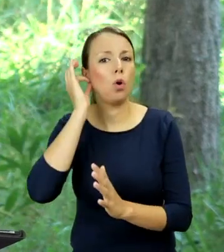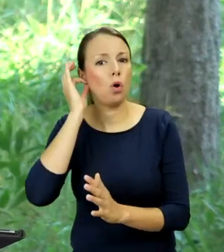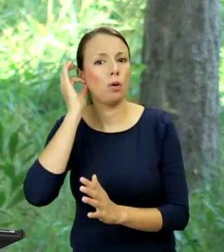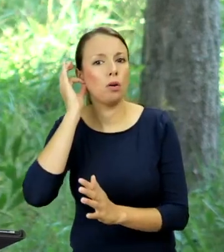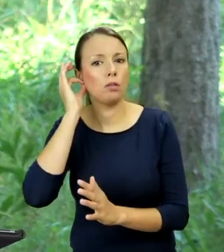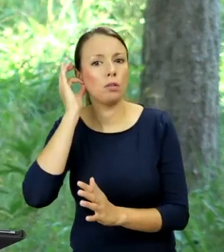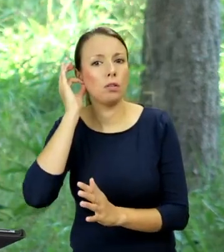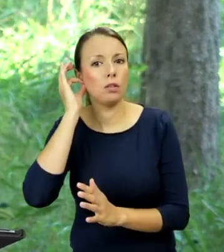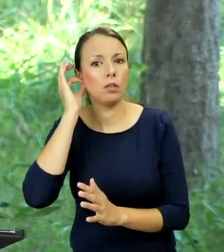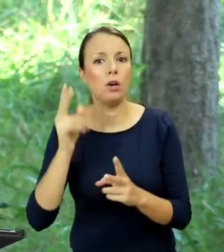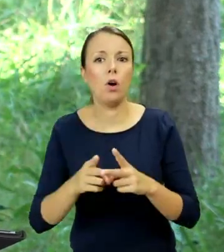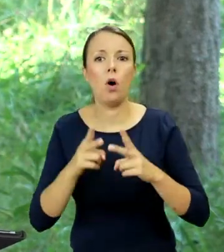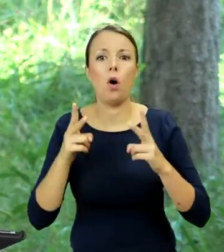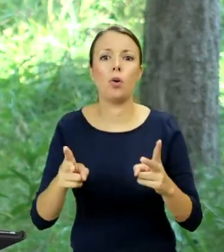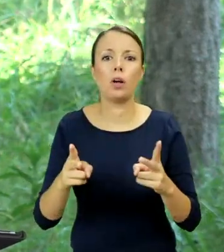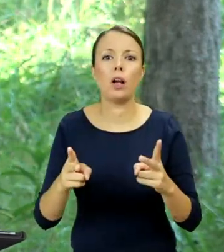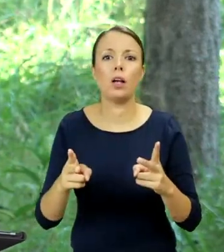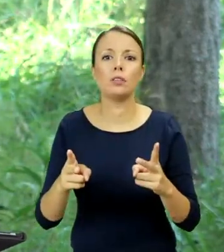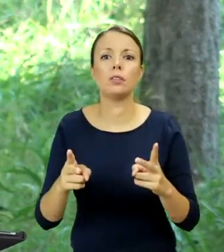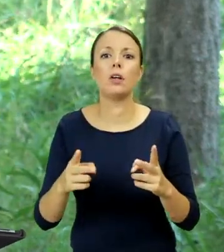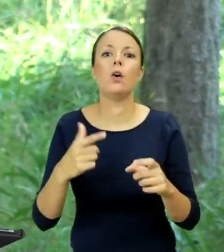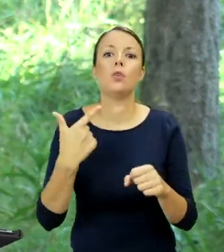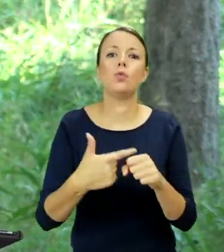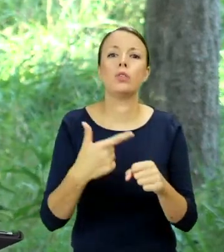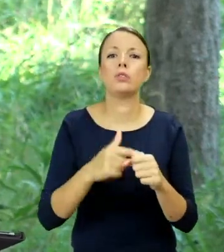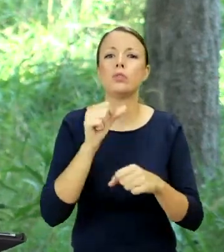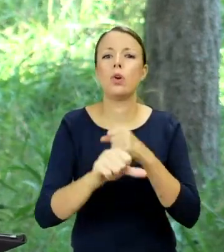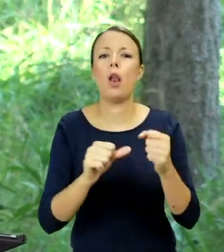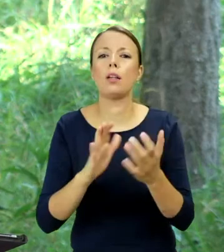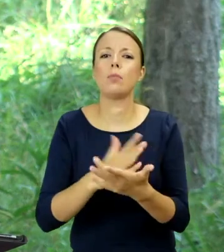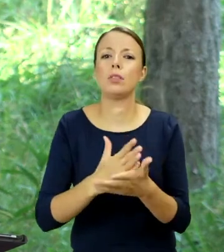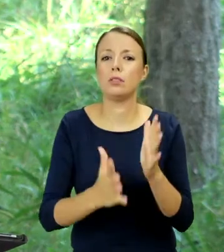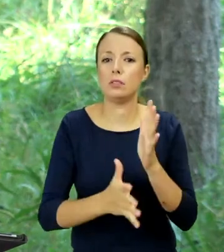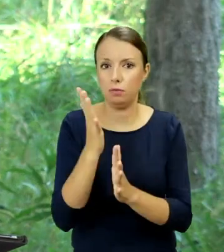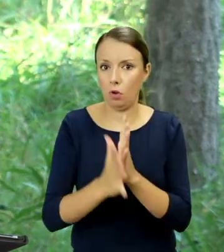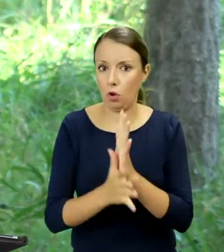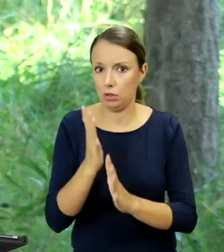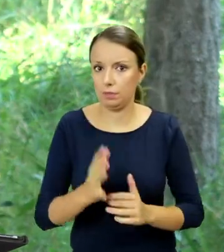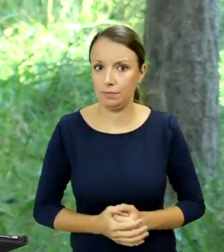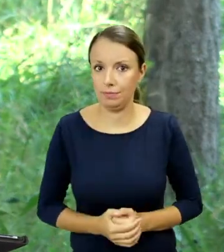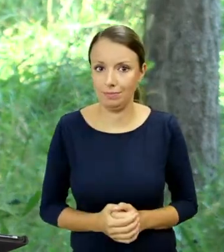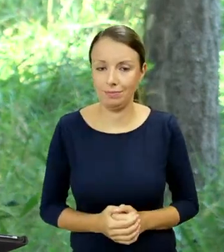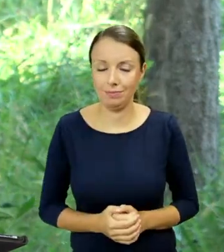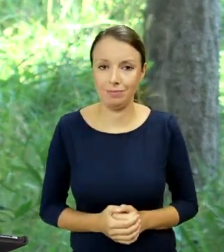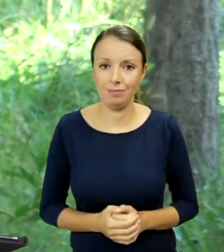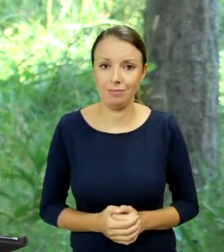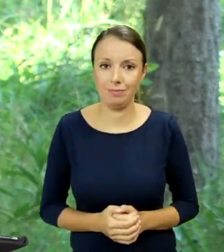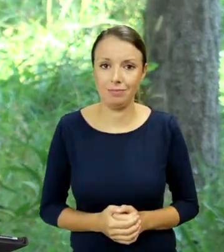w okresie dwudziestolecia międzywojennego i też to międzywojenne